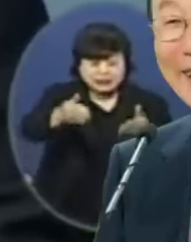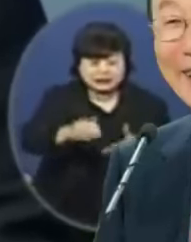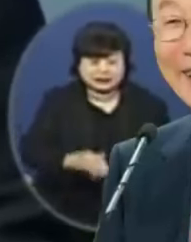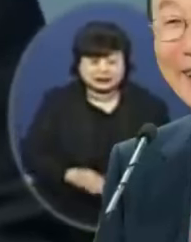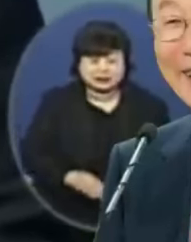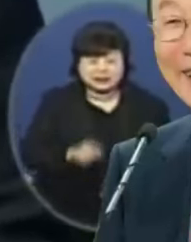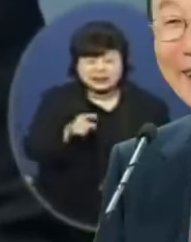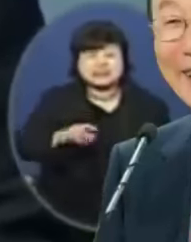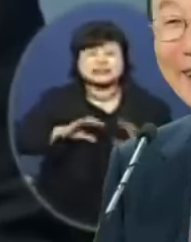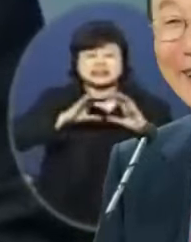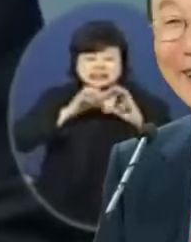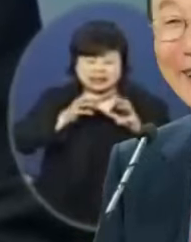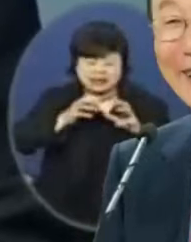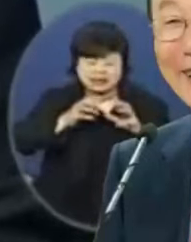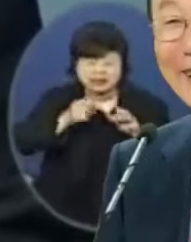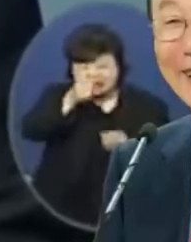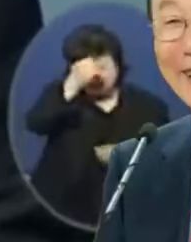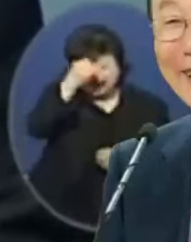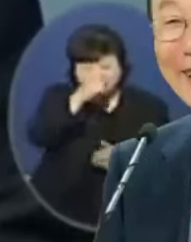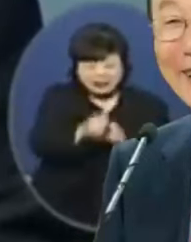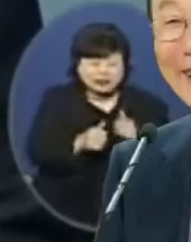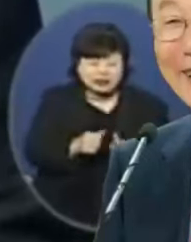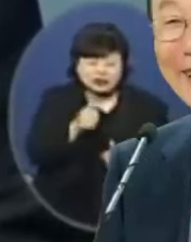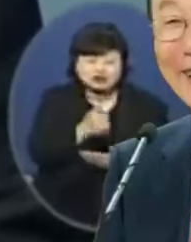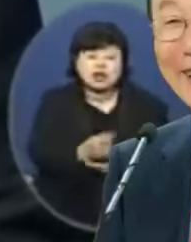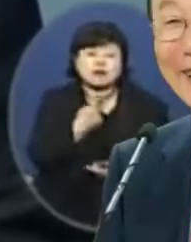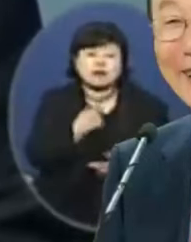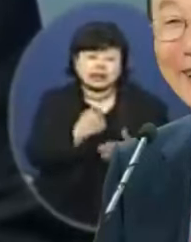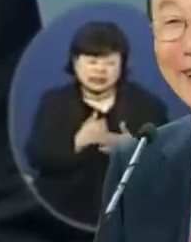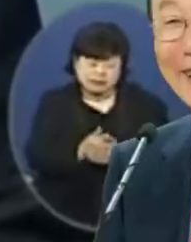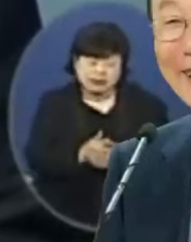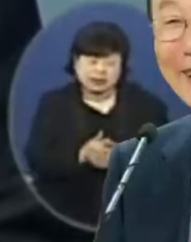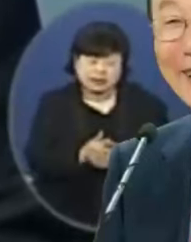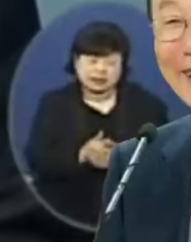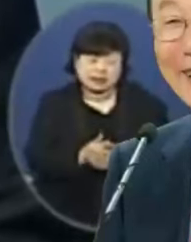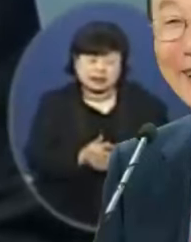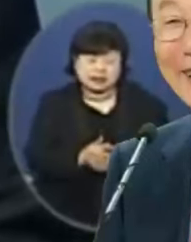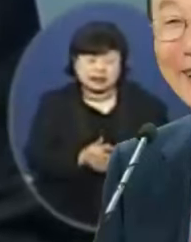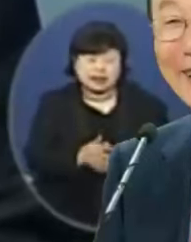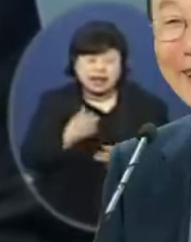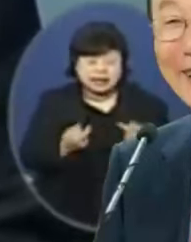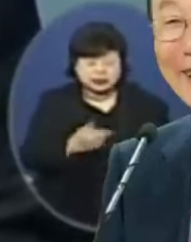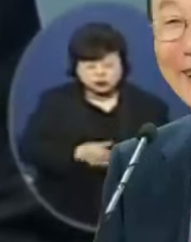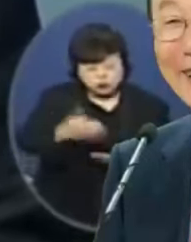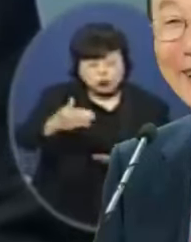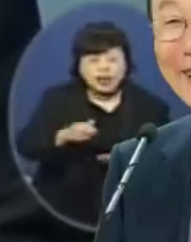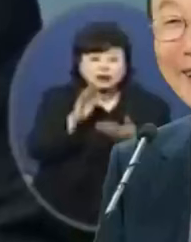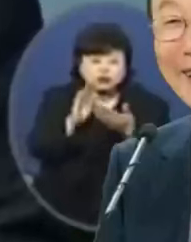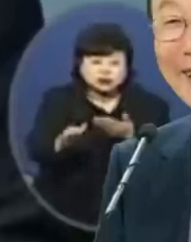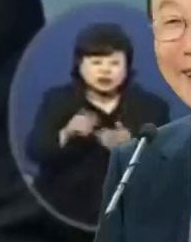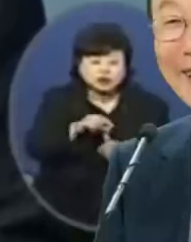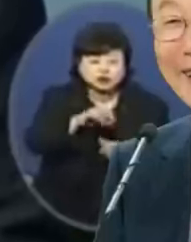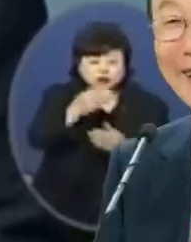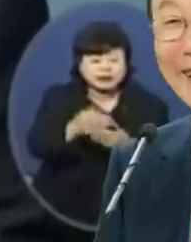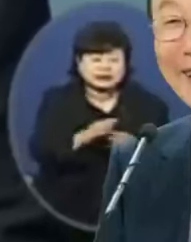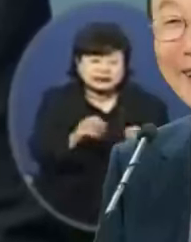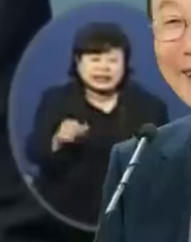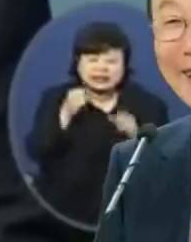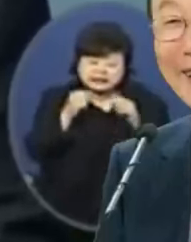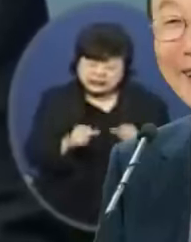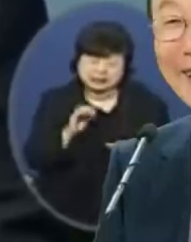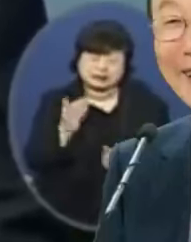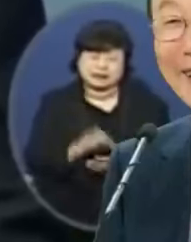이 세상입니다. 아담과 하와가 하나님께 범죄하고 에덴에서 쫓겨난 이후 저주받은 땅에서